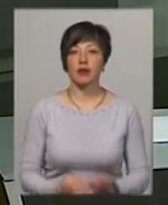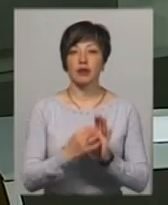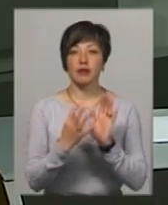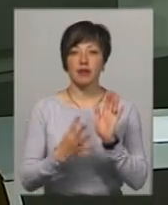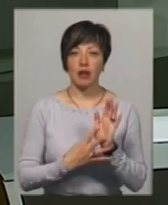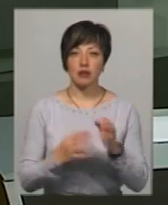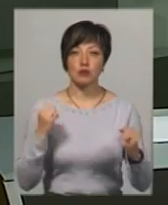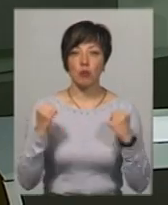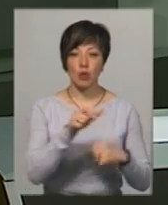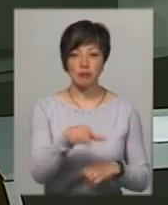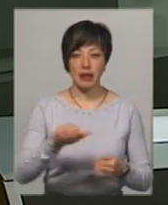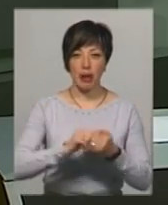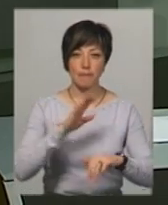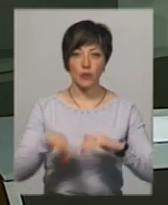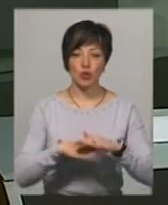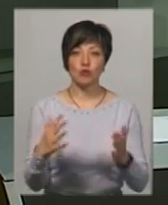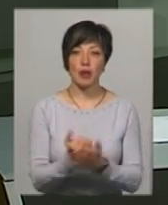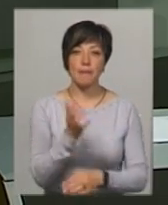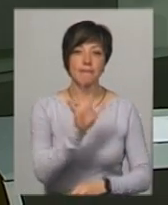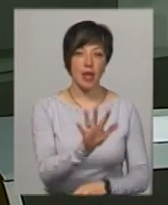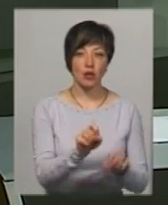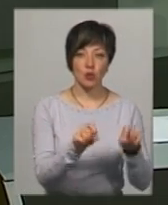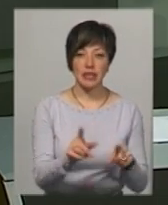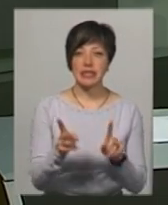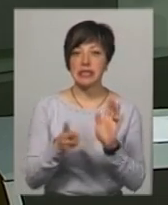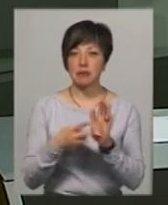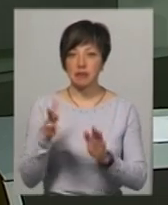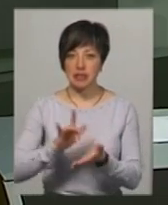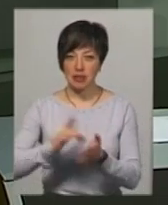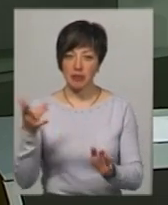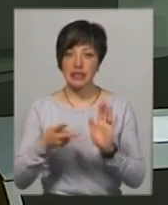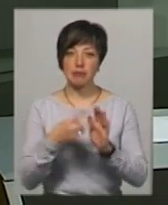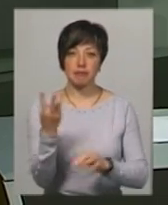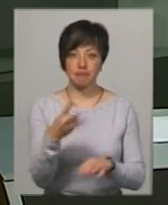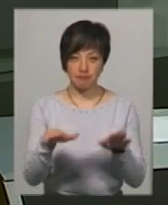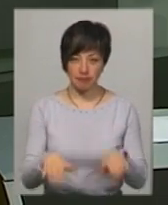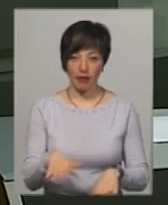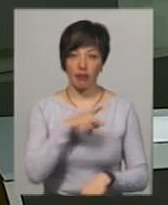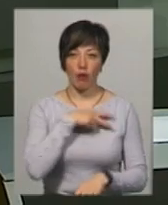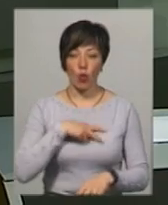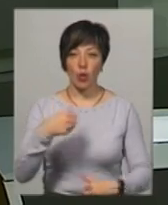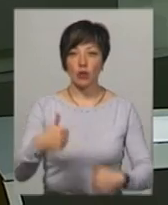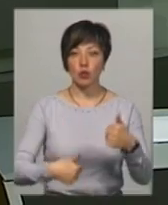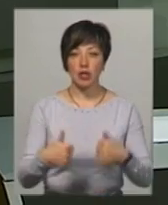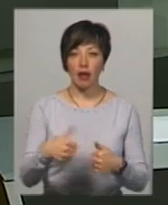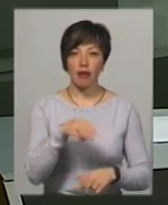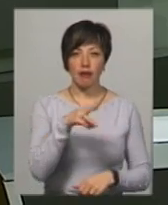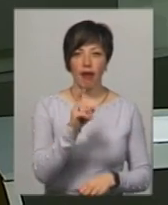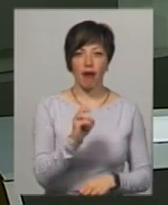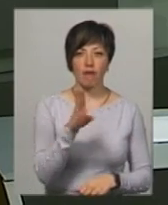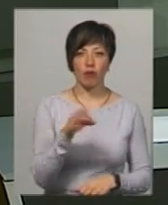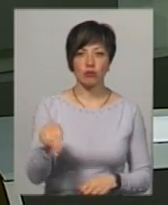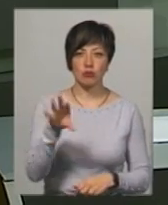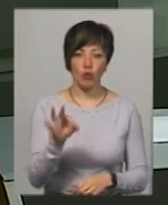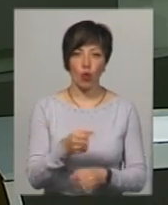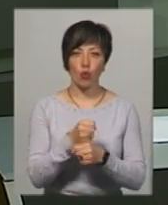Дев'ятнадцять спортсменів Кам'янця-Подільського здобули 5 золотих, 7 срібних та 7 бронзових нагород на турнірі з тхвондо ВТ